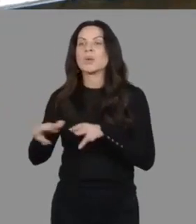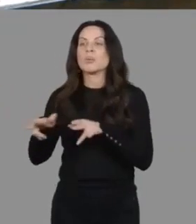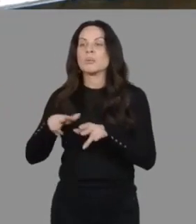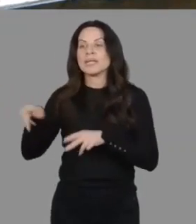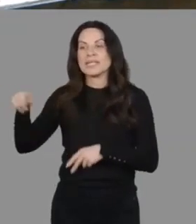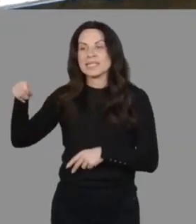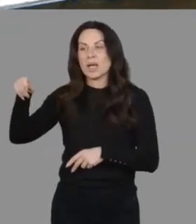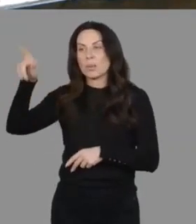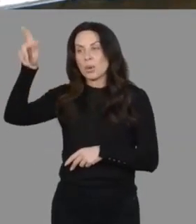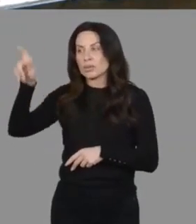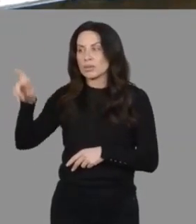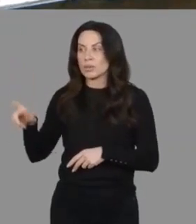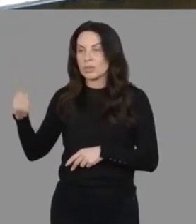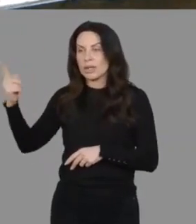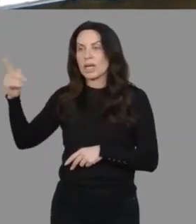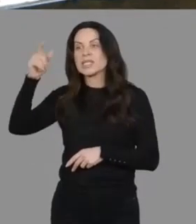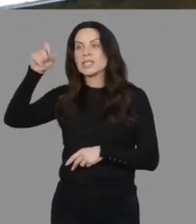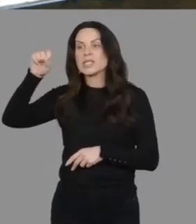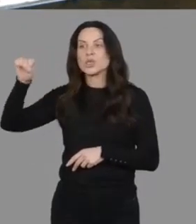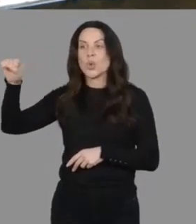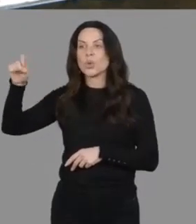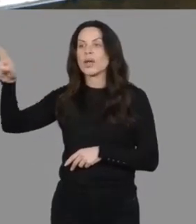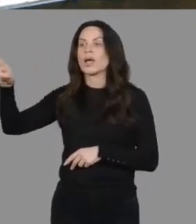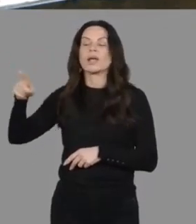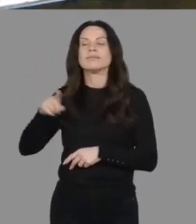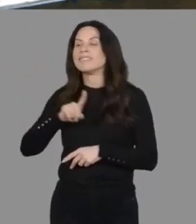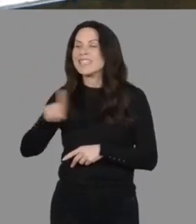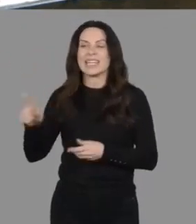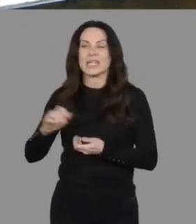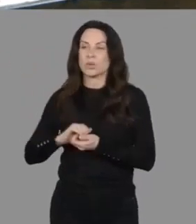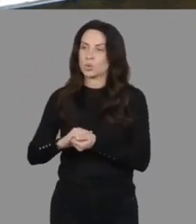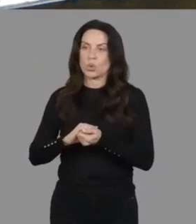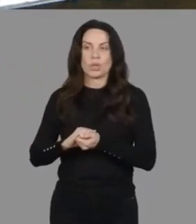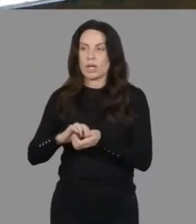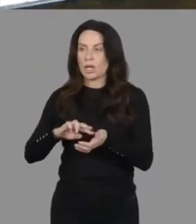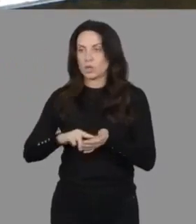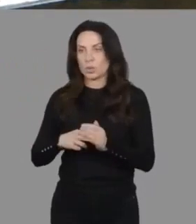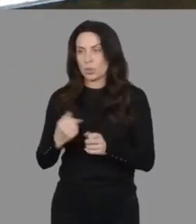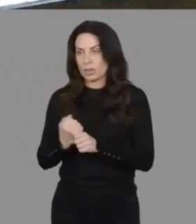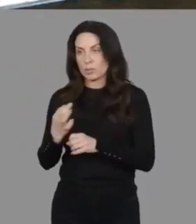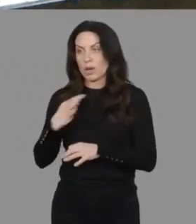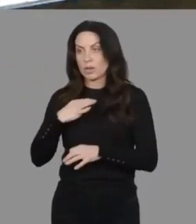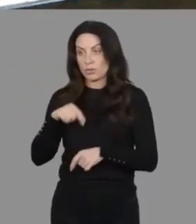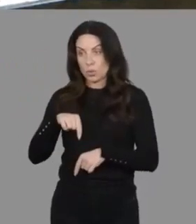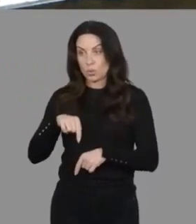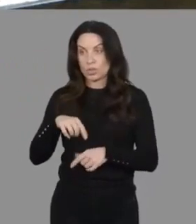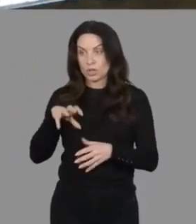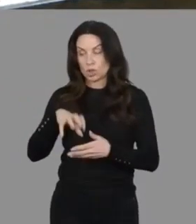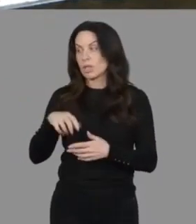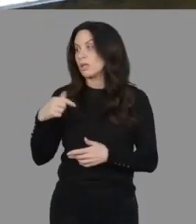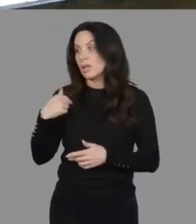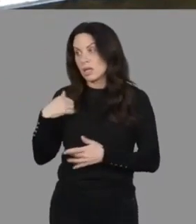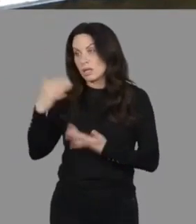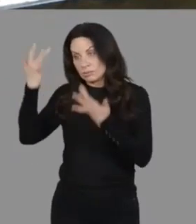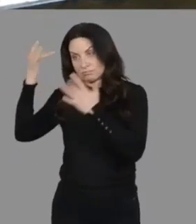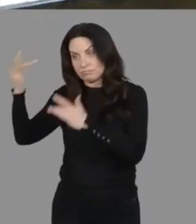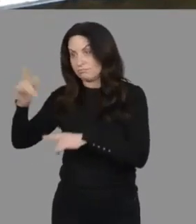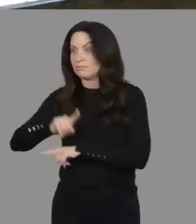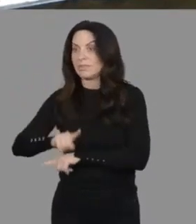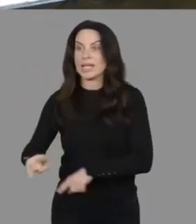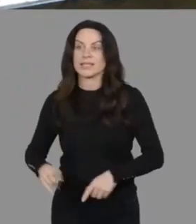betreibt unsolidarische Politik gegen die Interessen unserer Stadt und wir werden ihm das nicht durchgehen lassen.